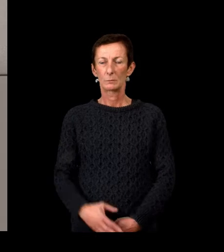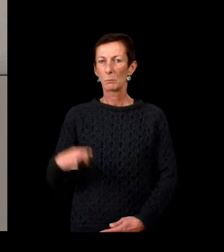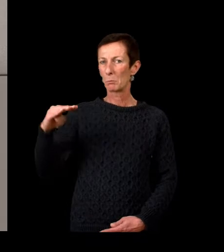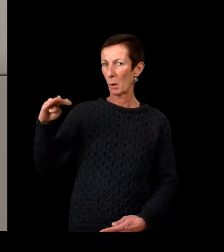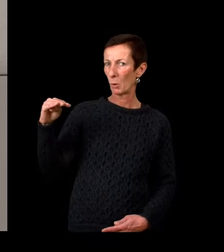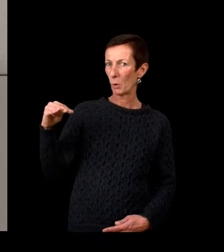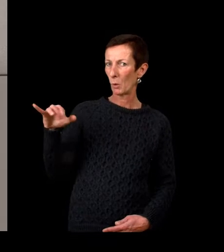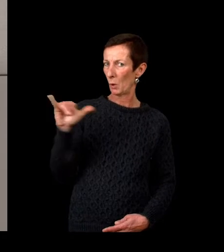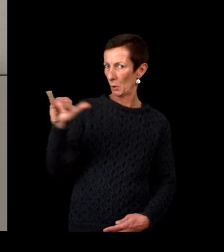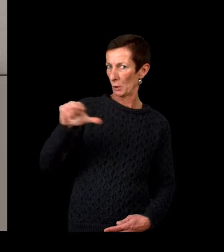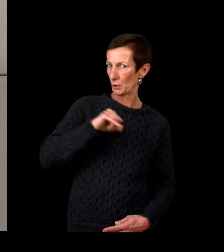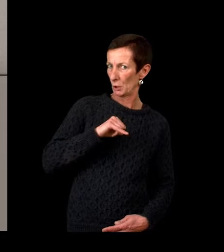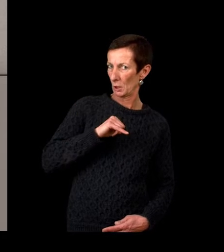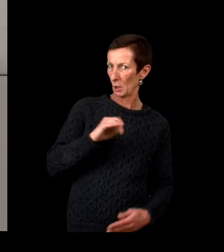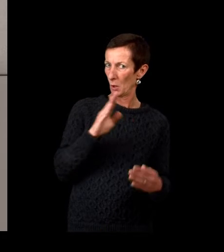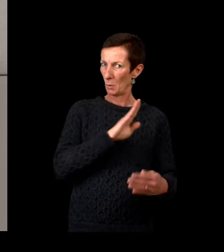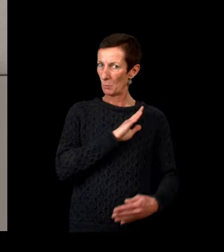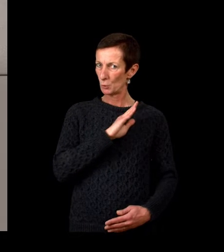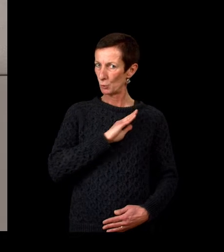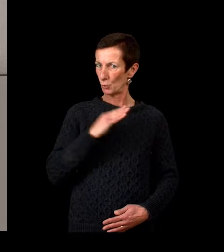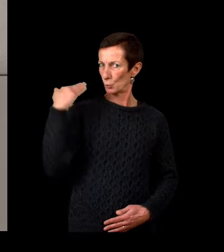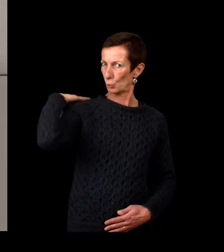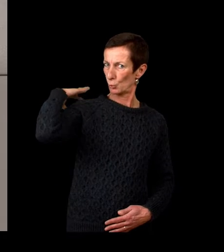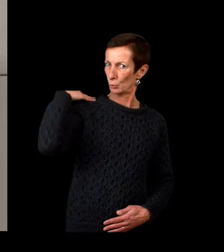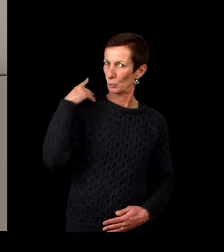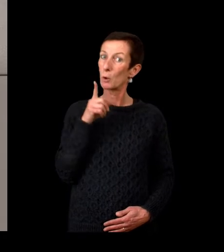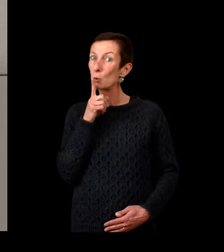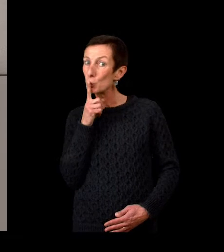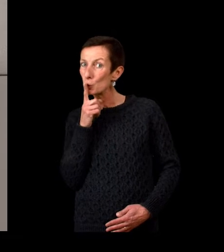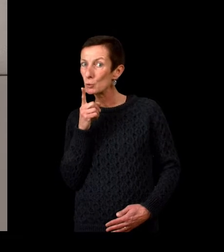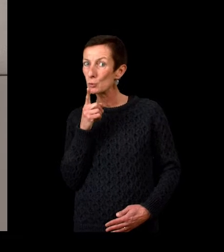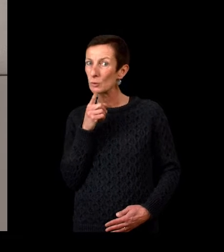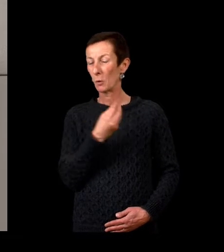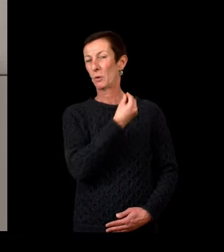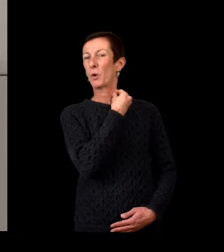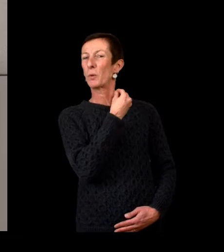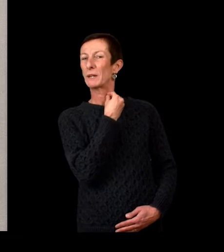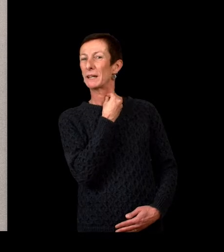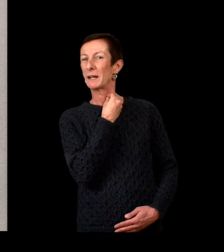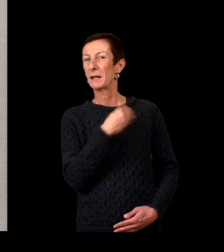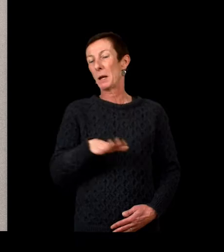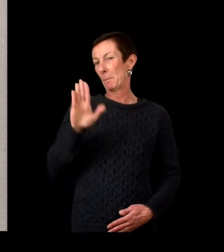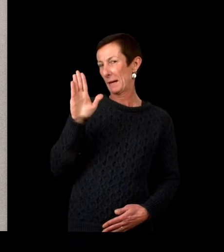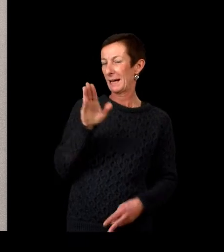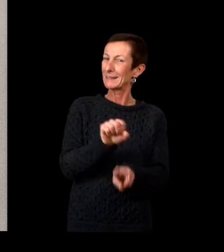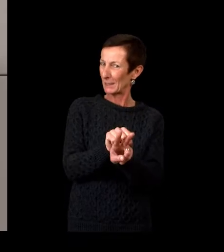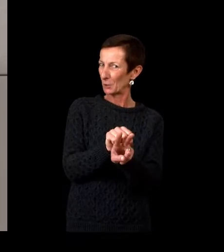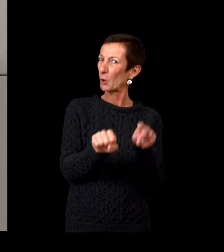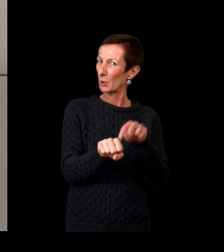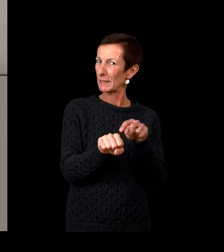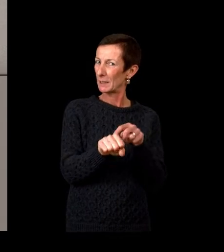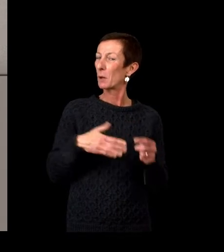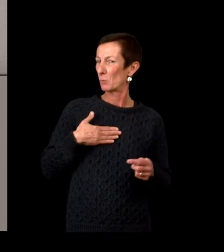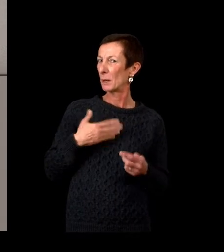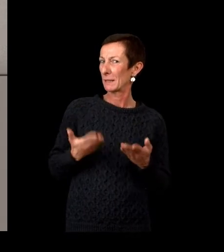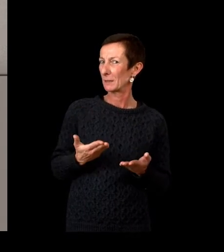Maman, qu'est-ce qu'il a le monsieur sur son dos? Regarde pas. Ça paraît étrange, hein? Mais c'est une coquille. Mais moi maintenant, j'ai toujours ma